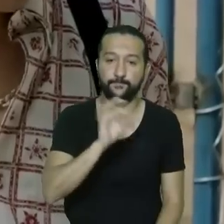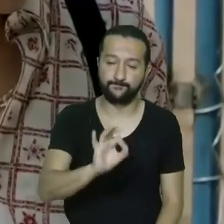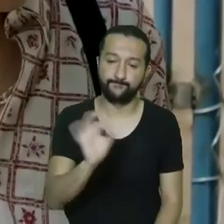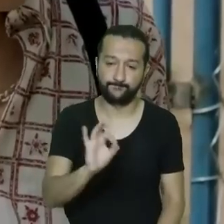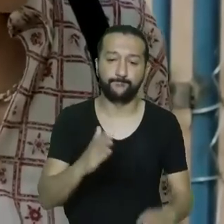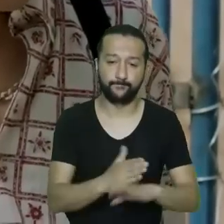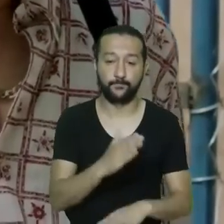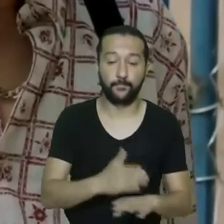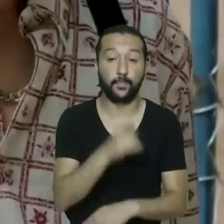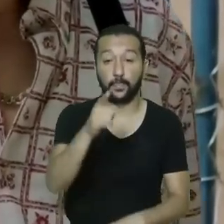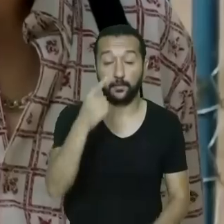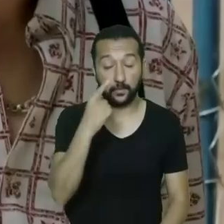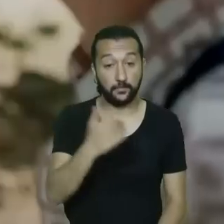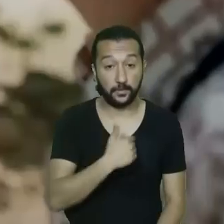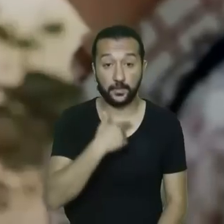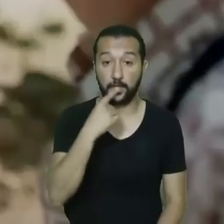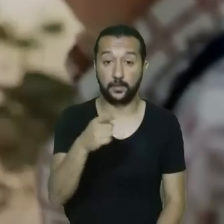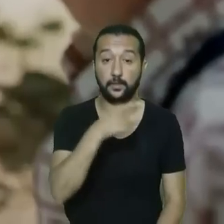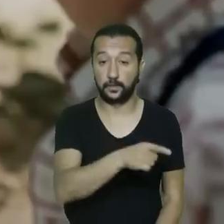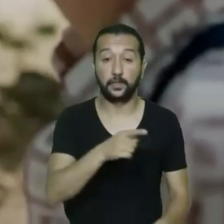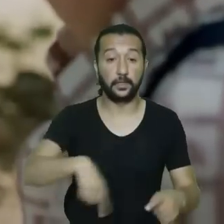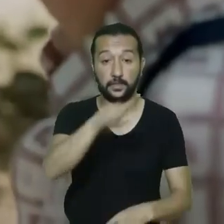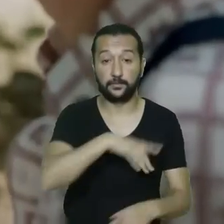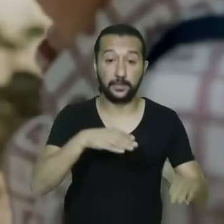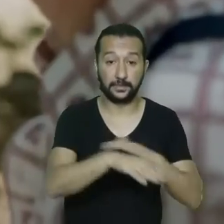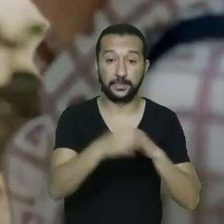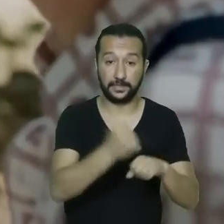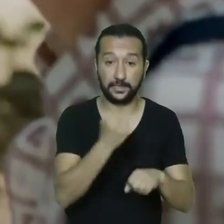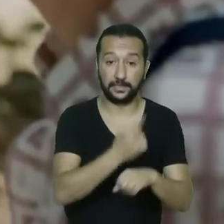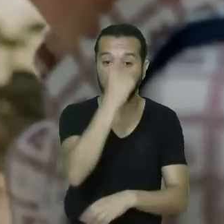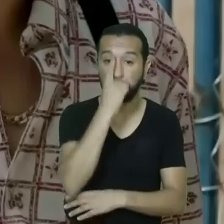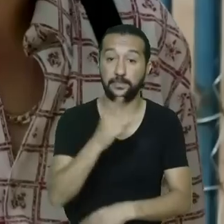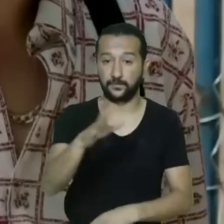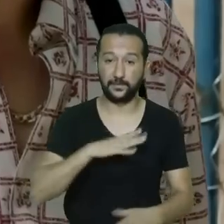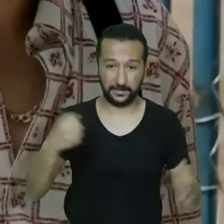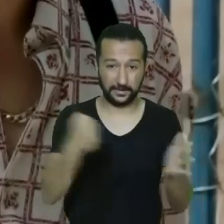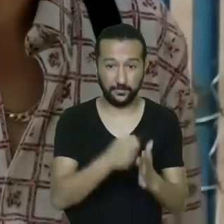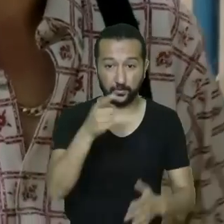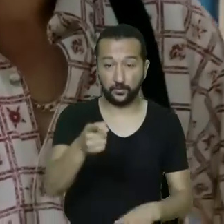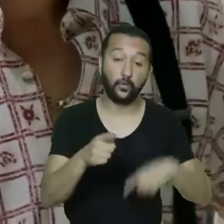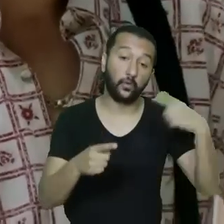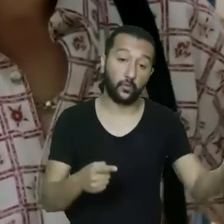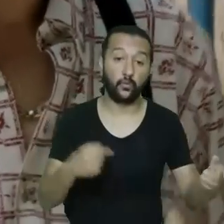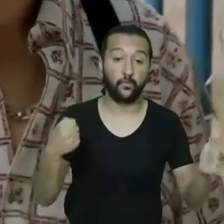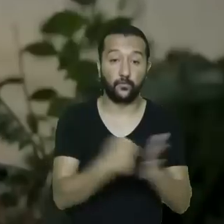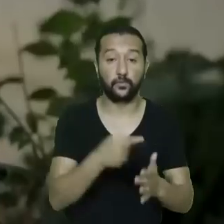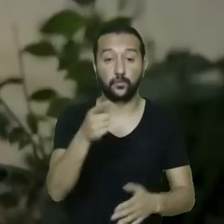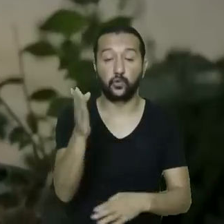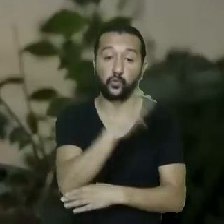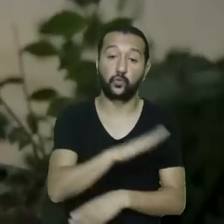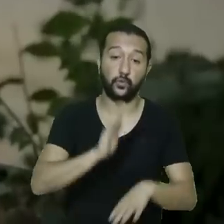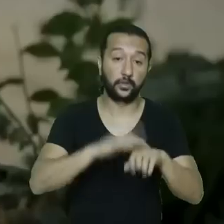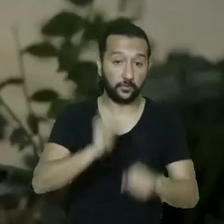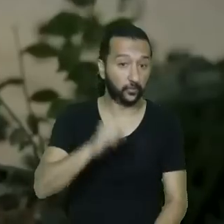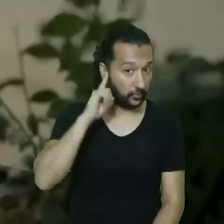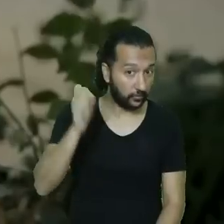Ya. Hüseyin, beni bak. Kasabanın girişinde heykel var ya, hani senin çarptığın ötü yanına vurup yamutmuşlar.